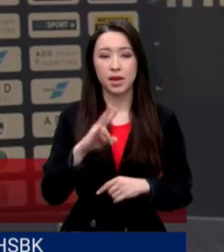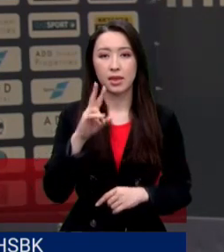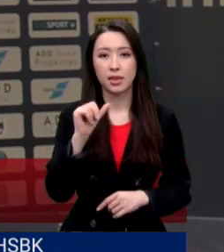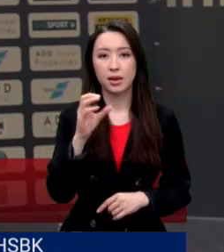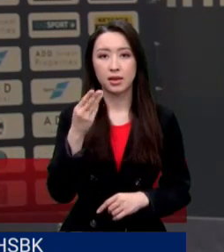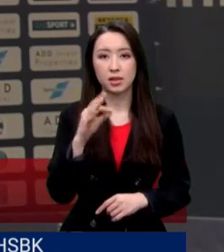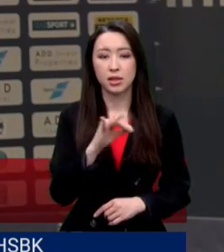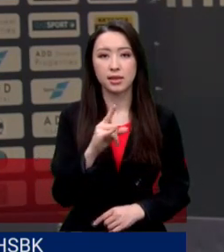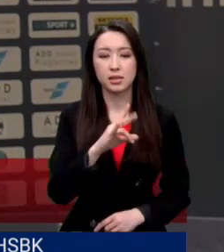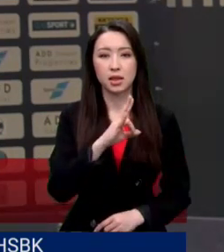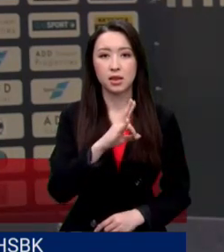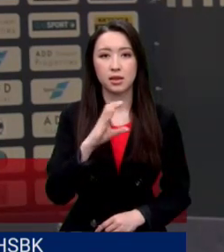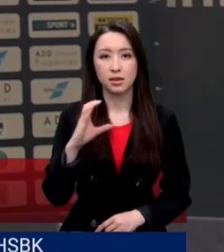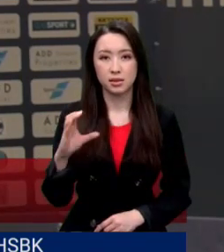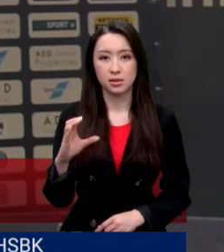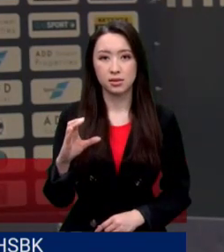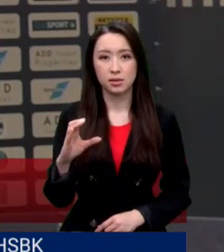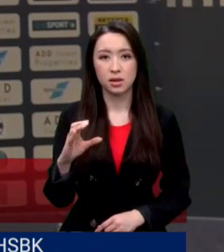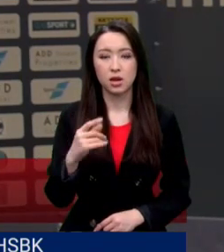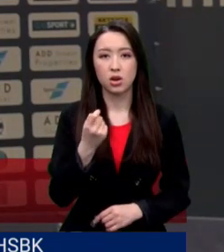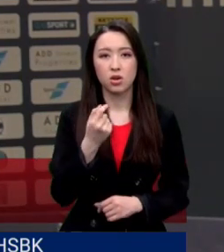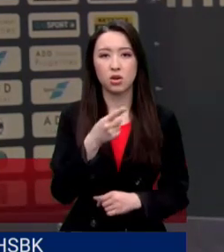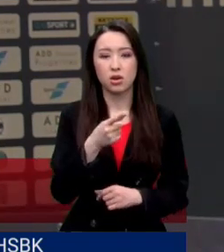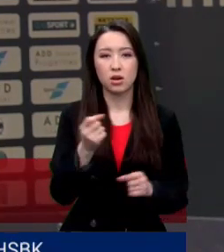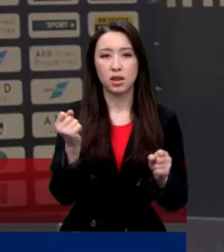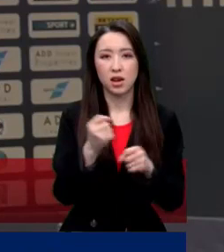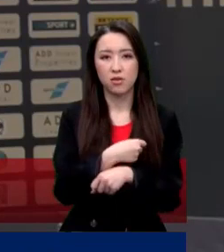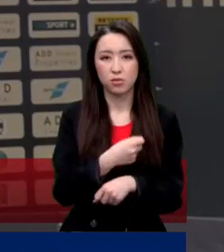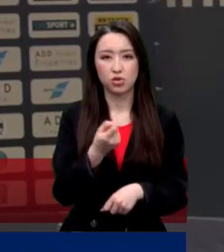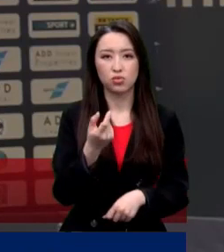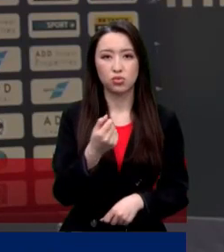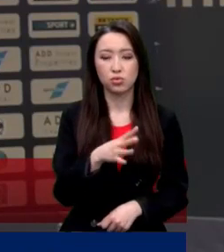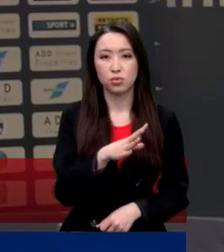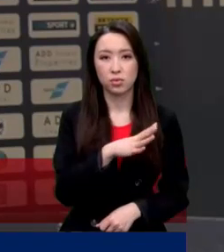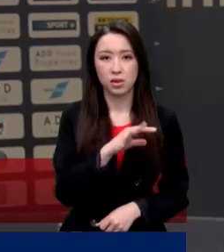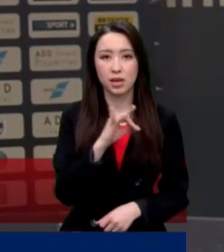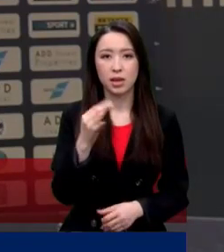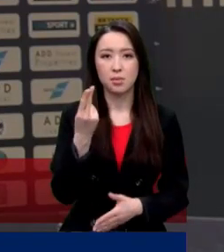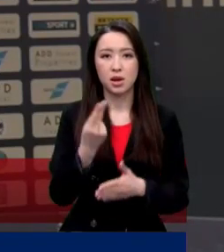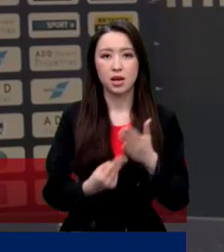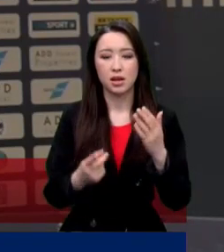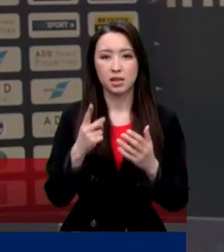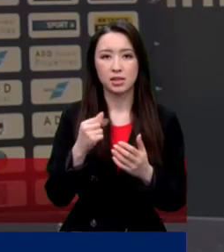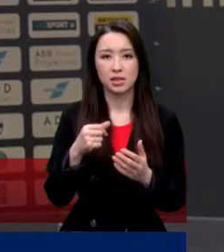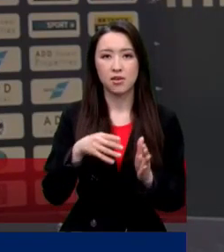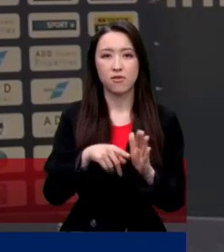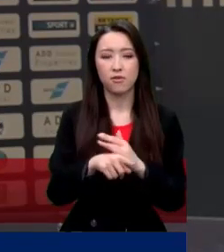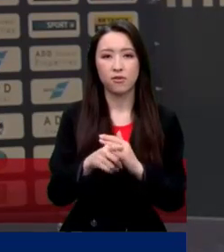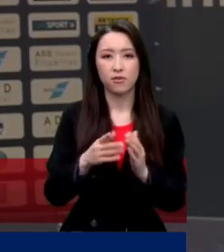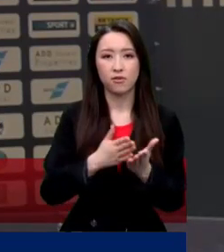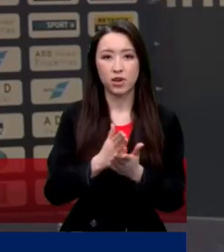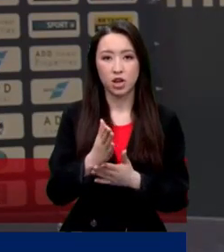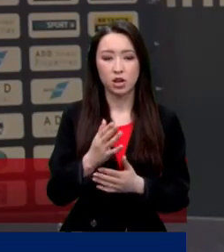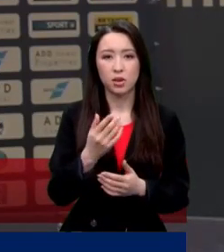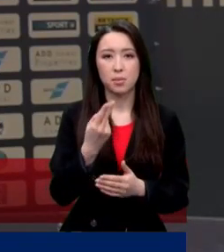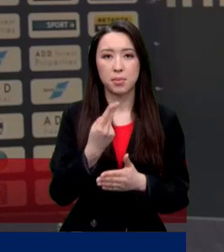лаврова из нож султана травмированная чуть чуть было и проиграла за выход 4 проиграла